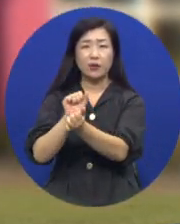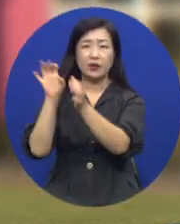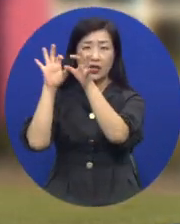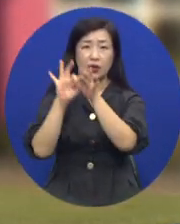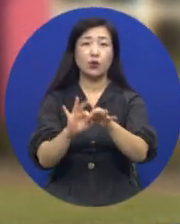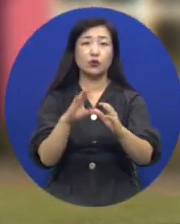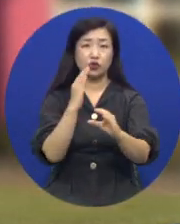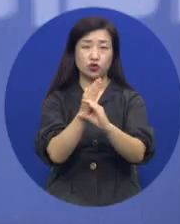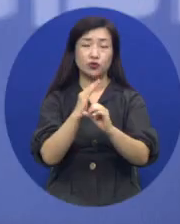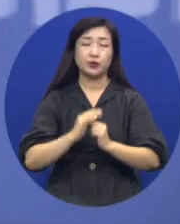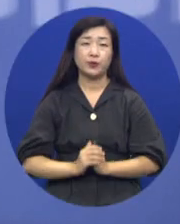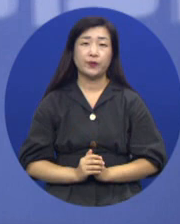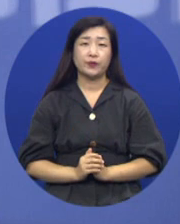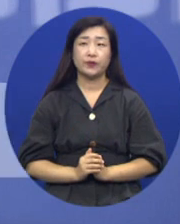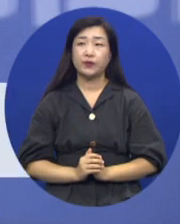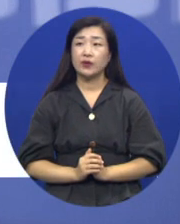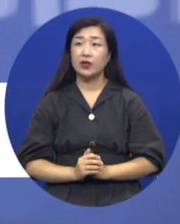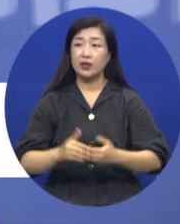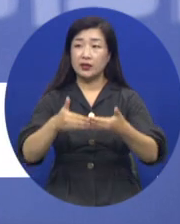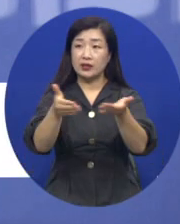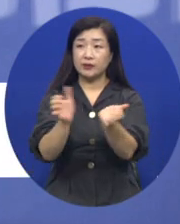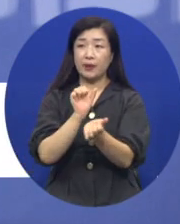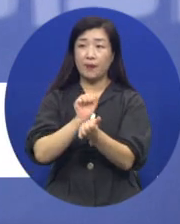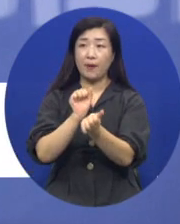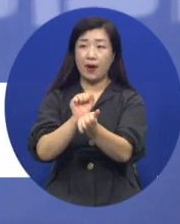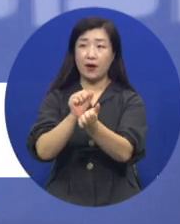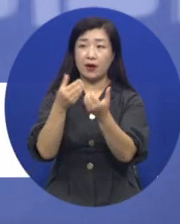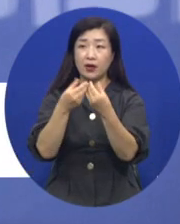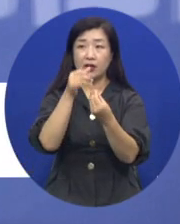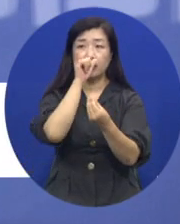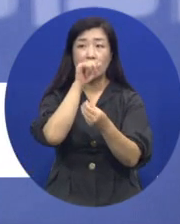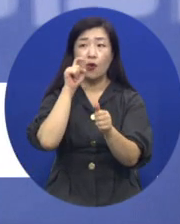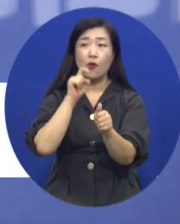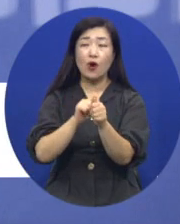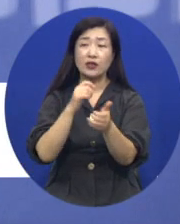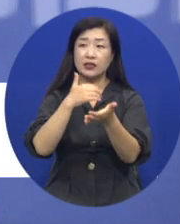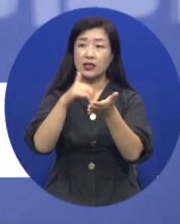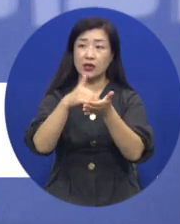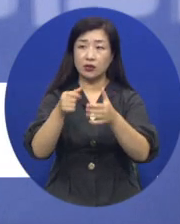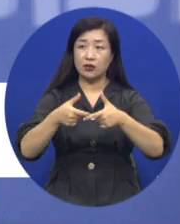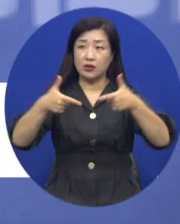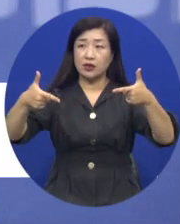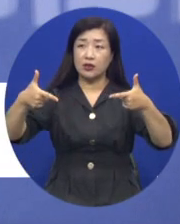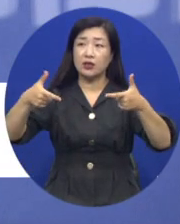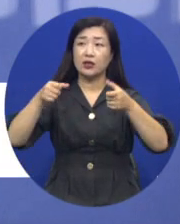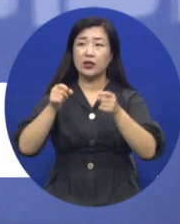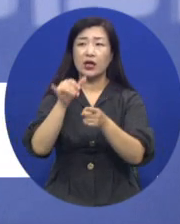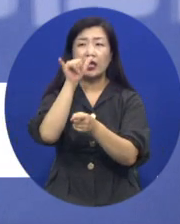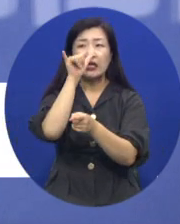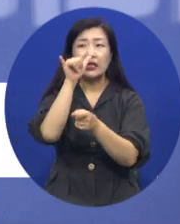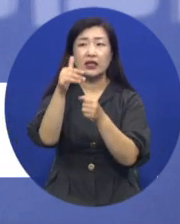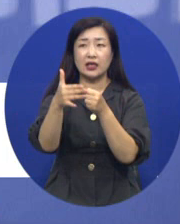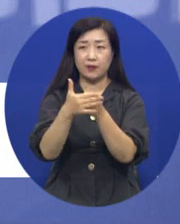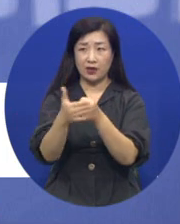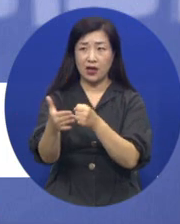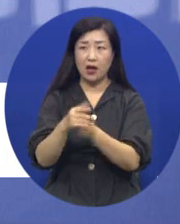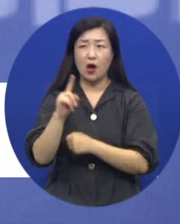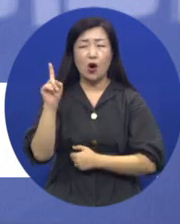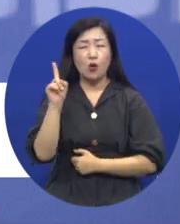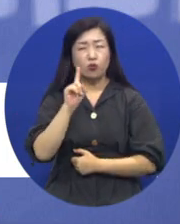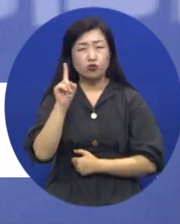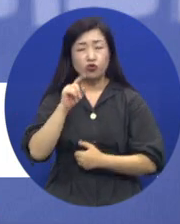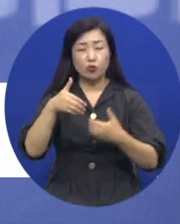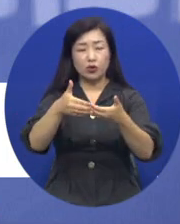있기 때문입니다. 이 집단 사례가 그 확진자 수를 이렇게 늘리는 그런 어떤 계기가 될 수 있기